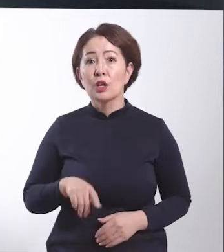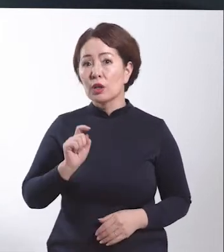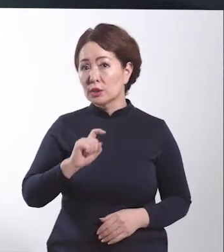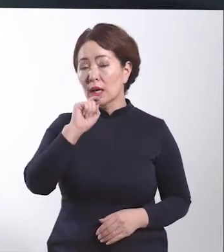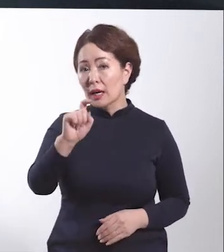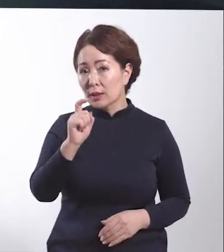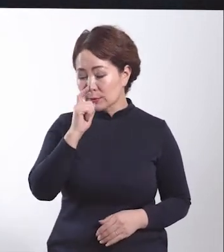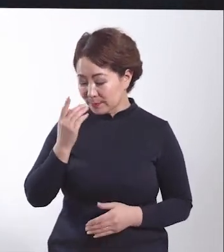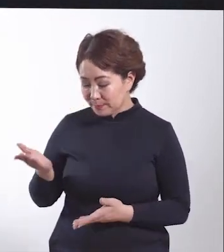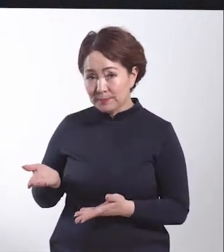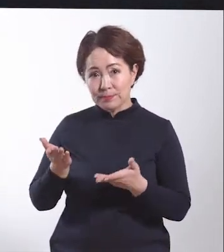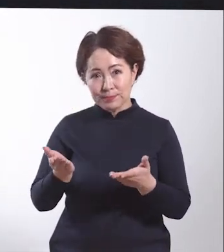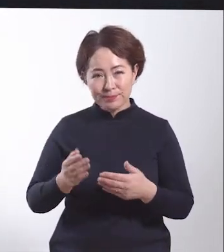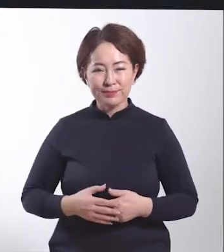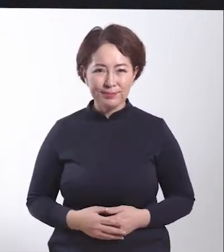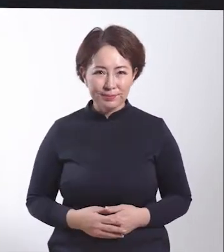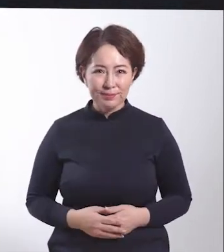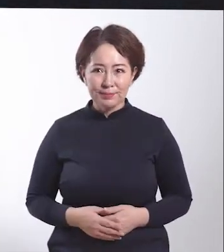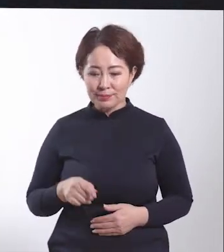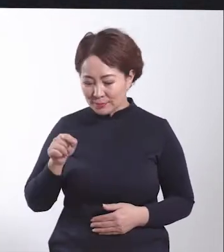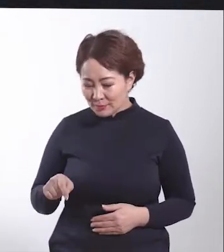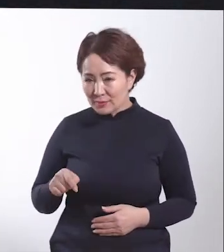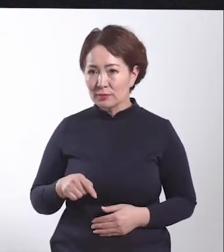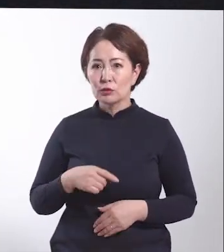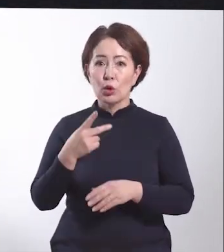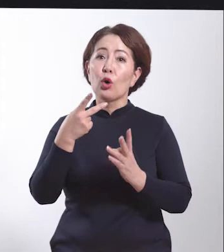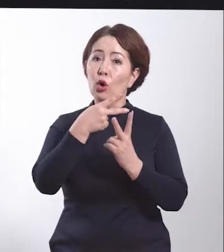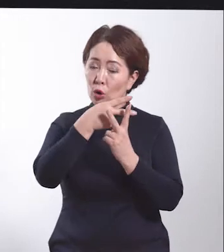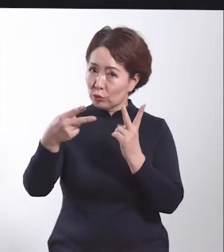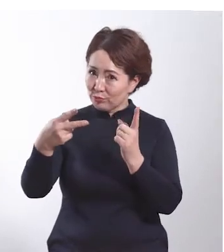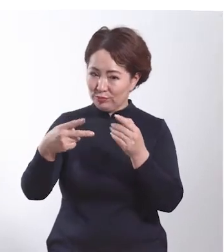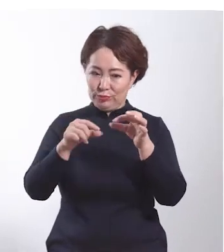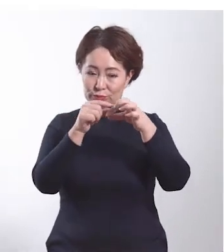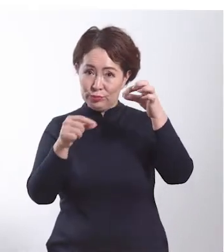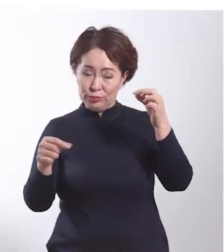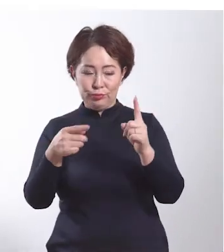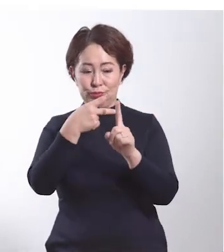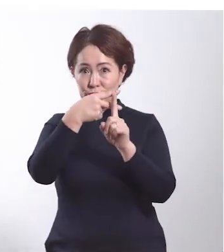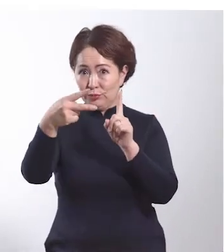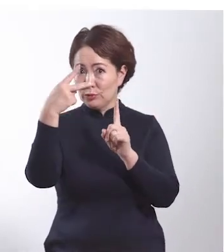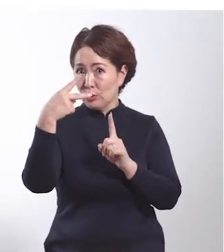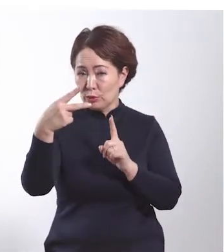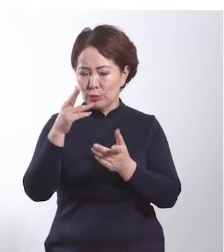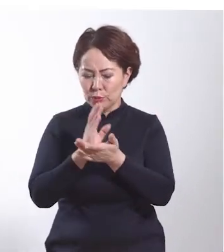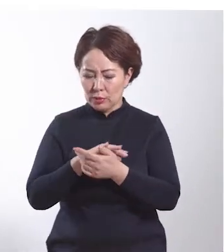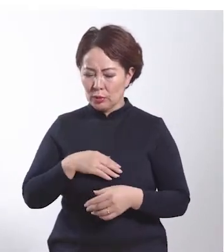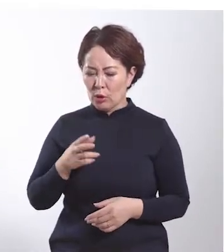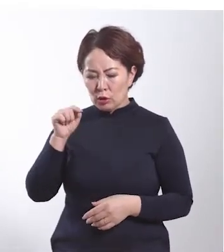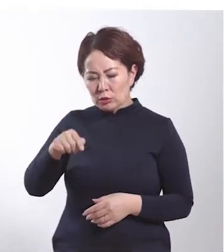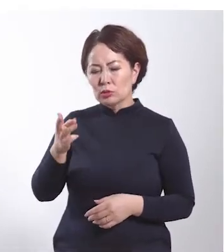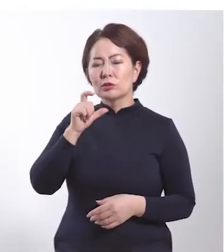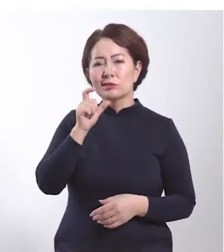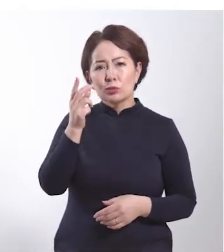болохгүй. Одоо хариу ямар гарсныг харцгаая. Хэрэв хоёр зураас үүссэн байвал та